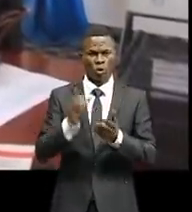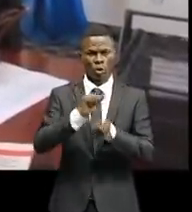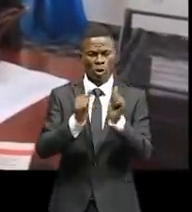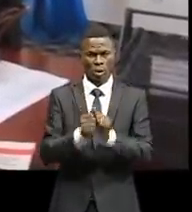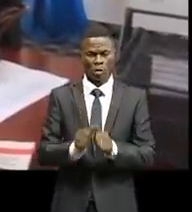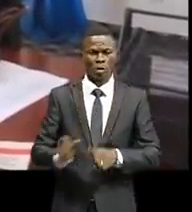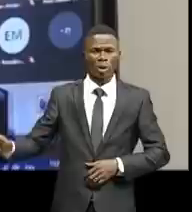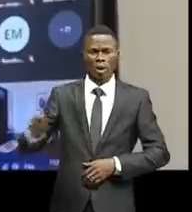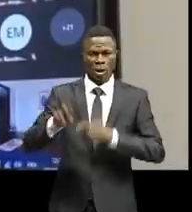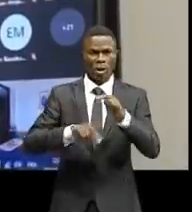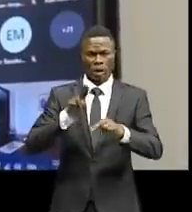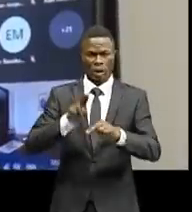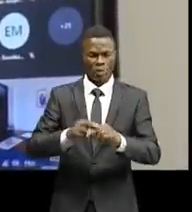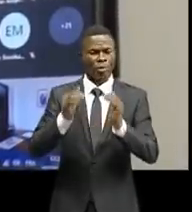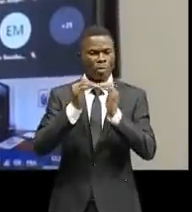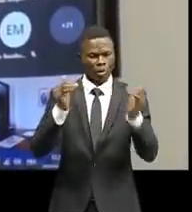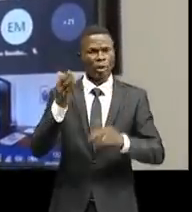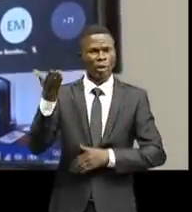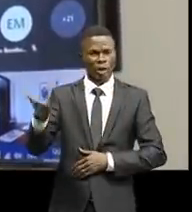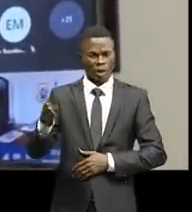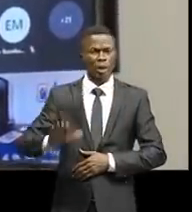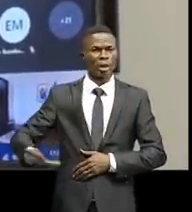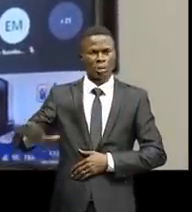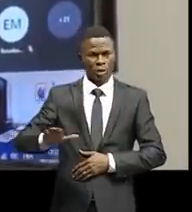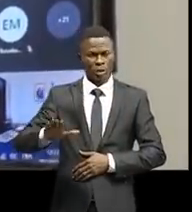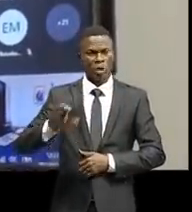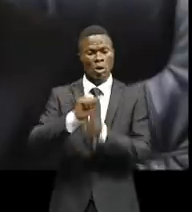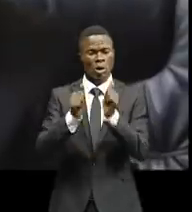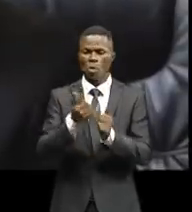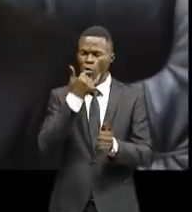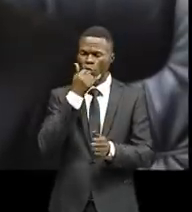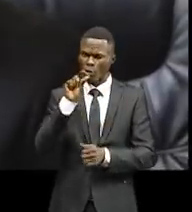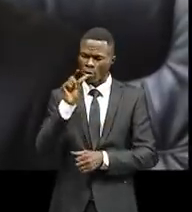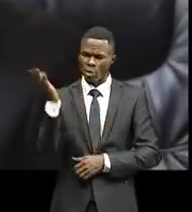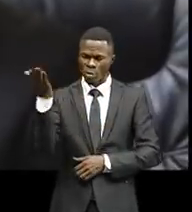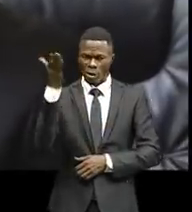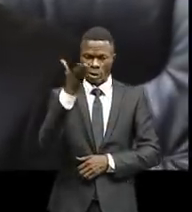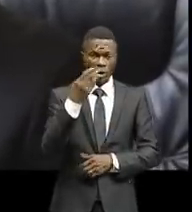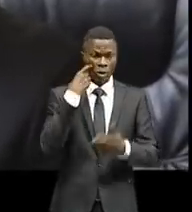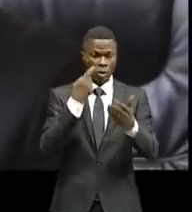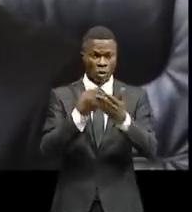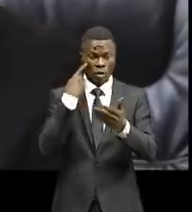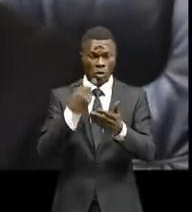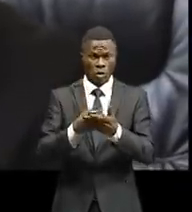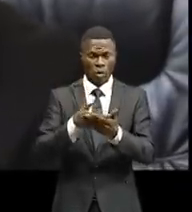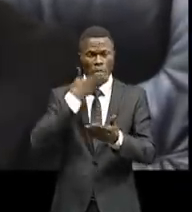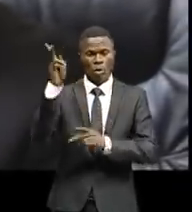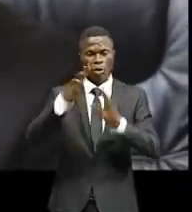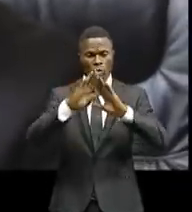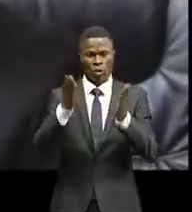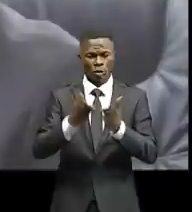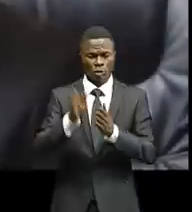territoire national demeure généralement calme, au-delà de quelques faits saillants qui ont marqué l'état d'esprit de la